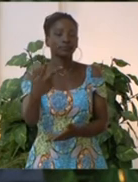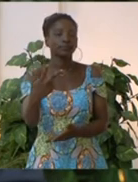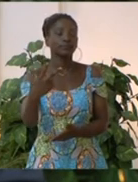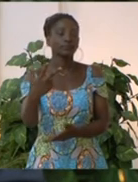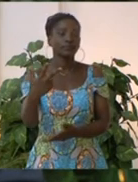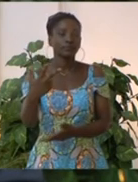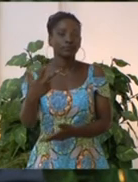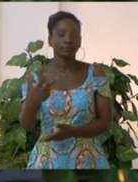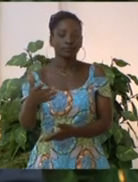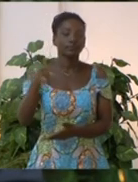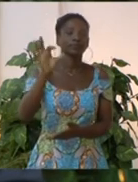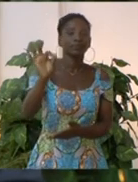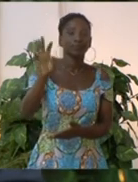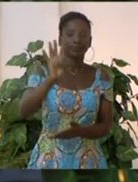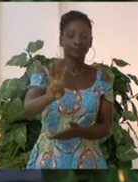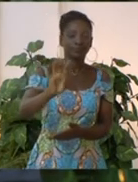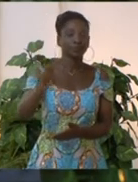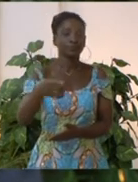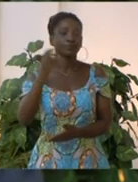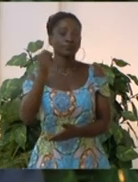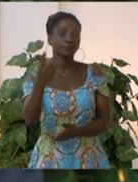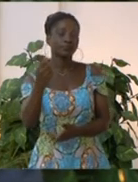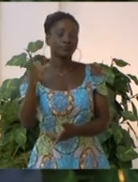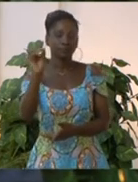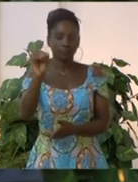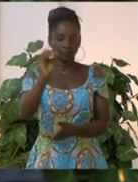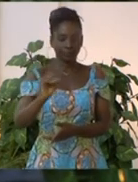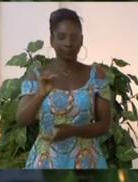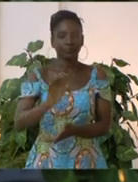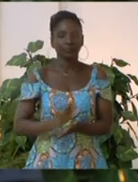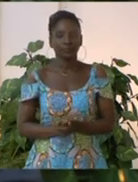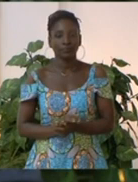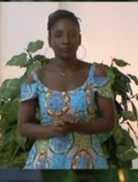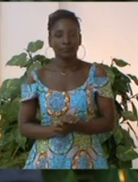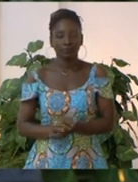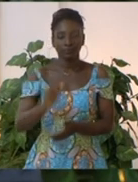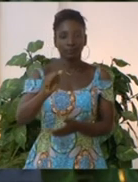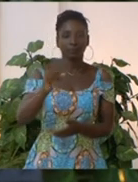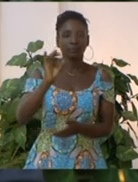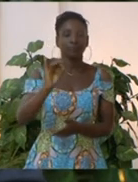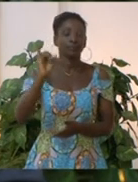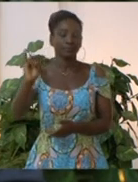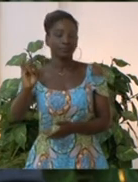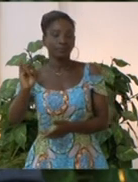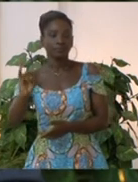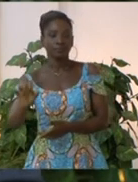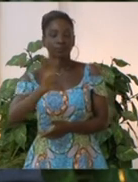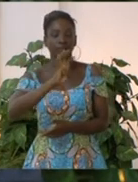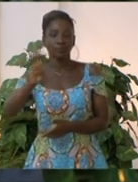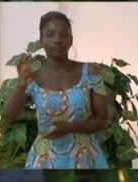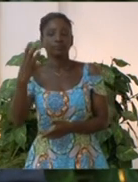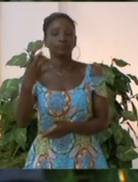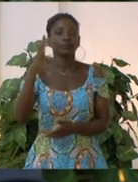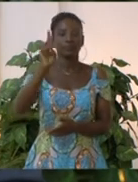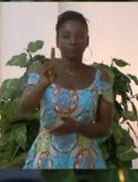soit 94,11 % affi n'guessan pascal 440 heures